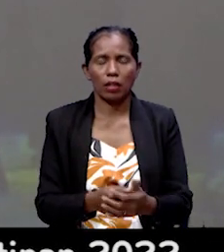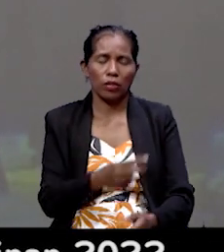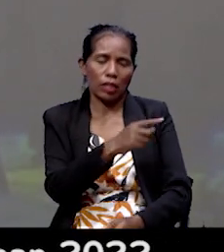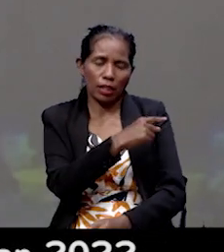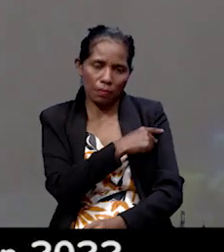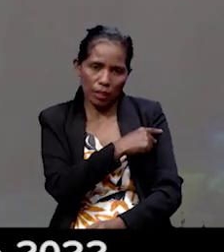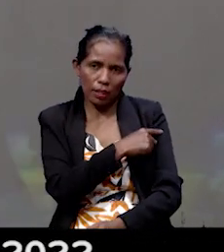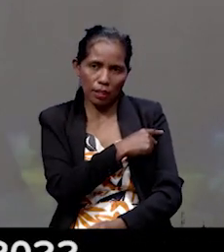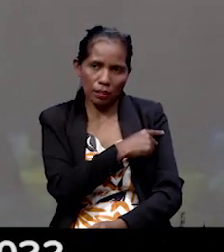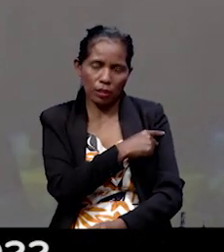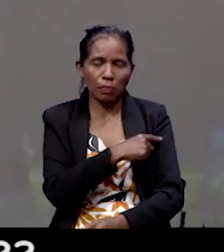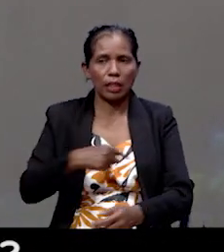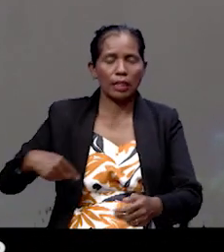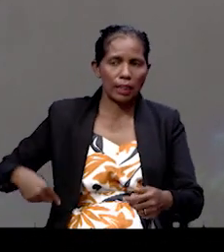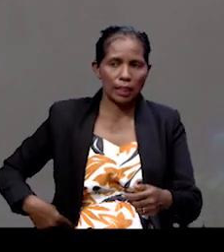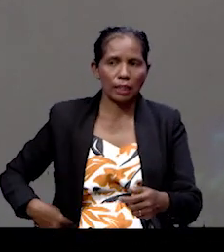I sonane iha kidang